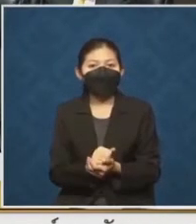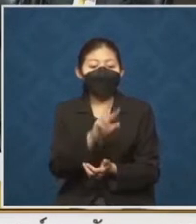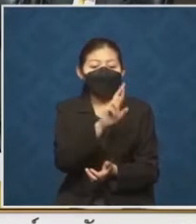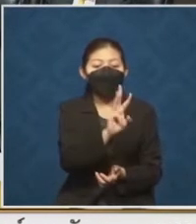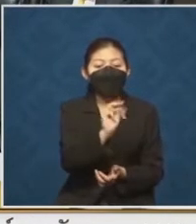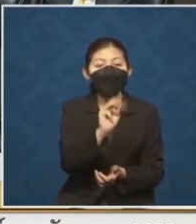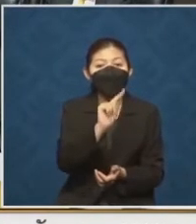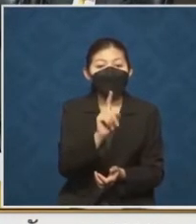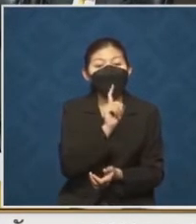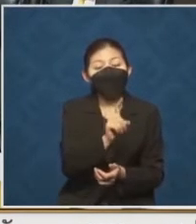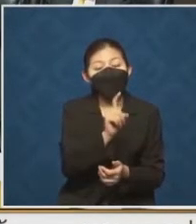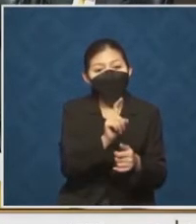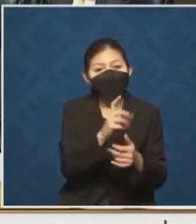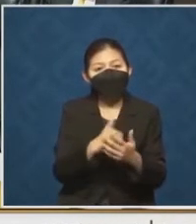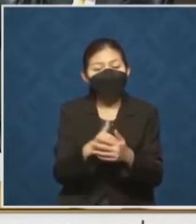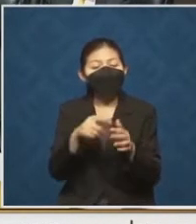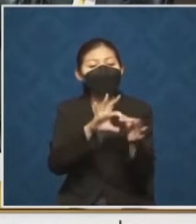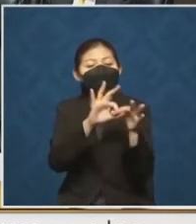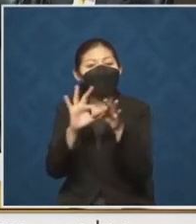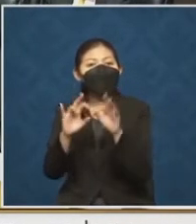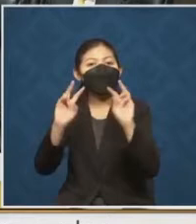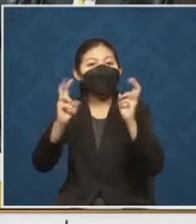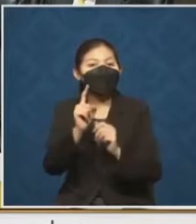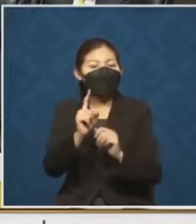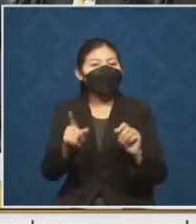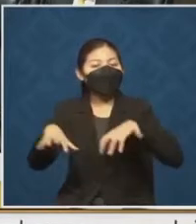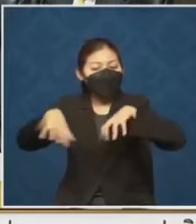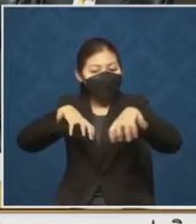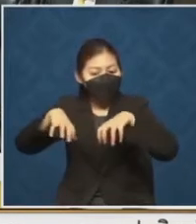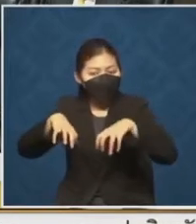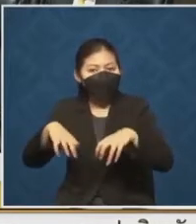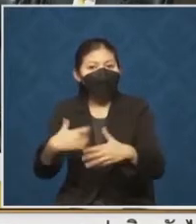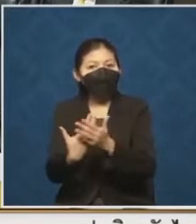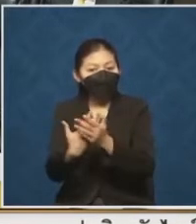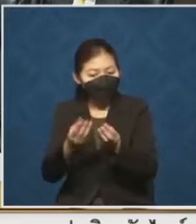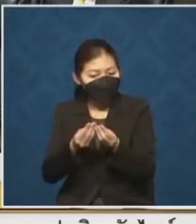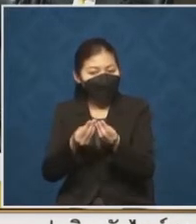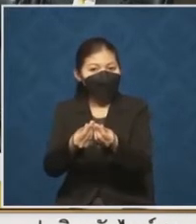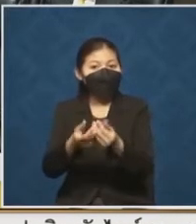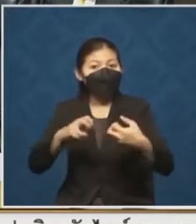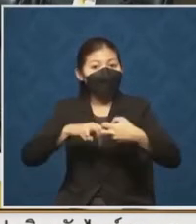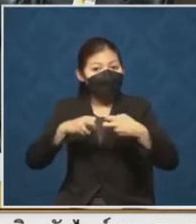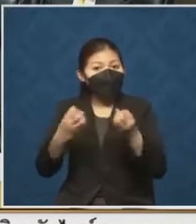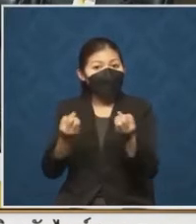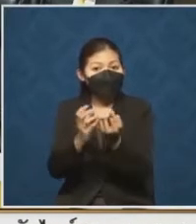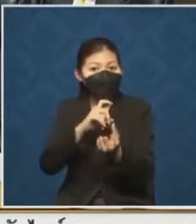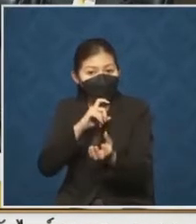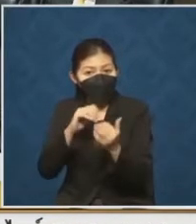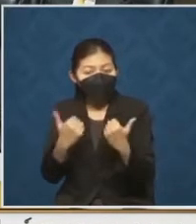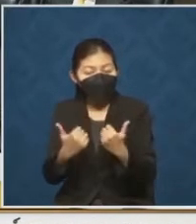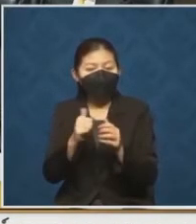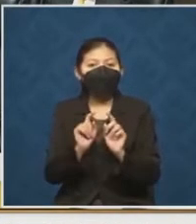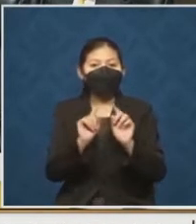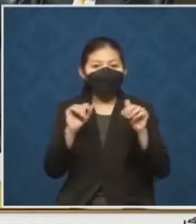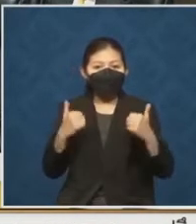เพราะกระทู้คือข้อคำถามครับที่จะถามและรัฐมนตรีในเรื่อง